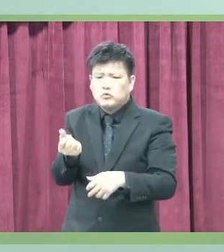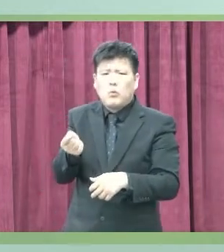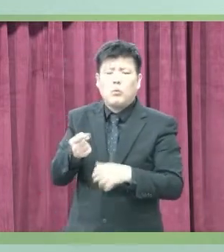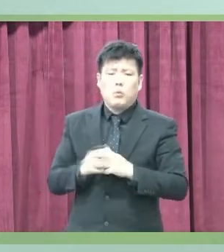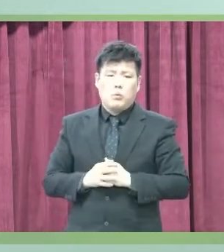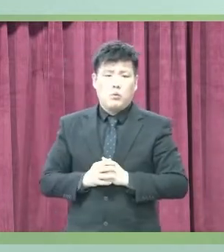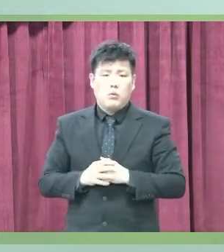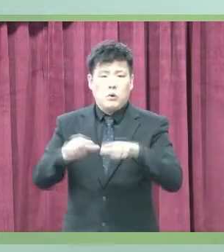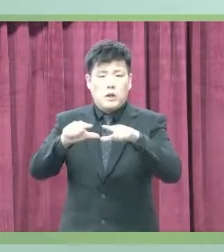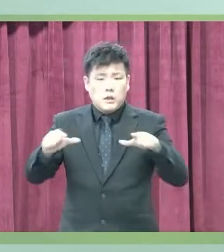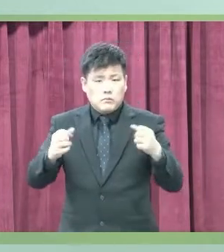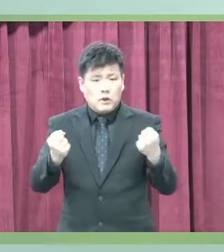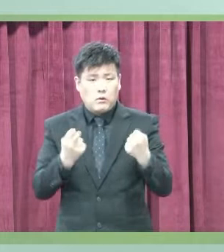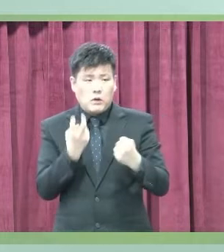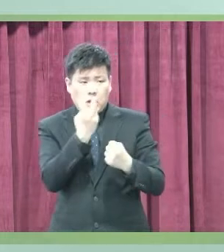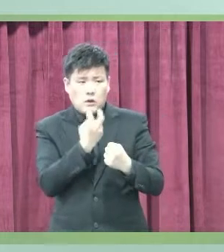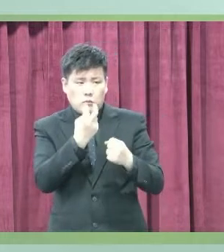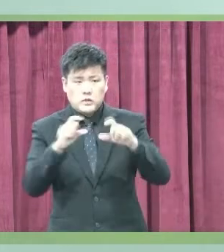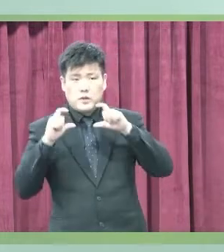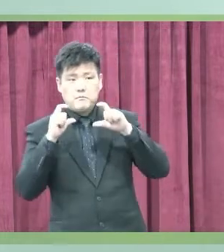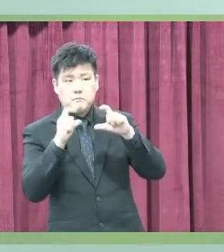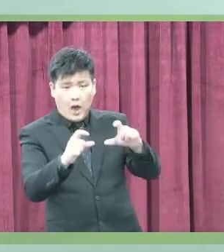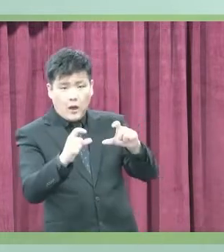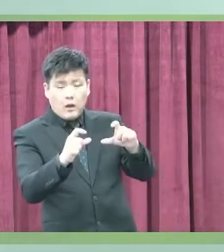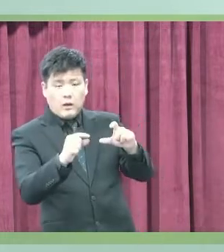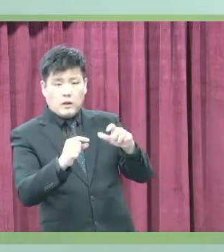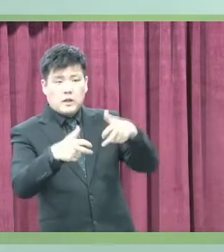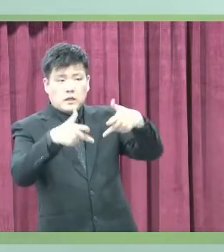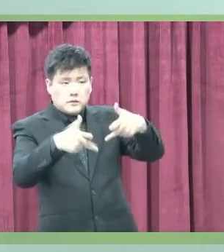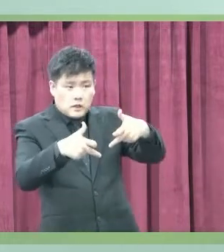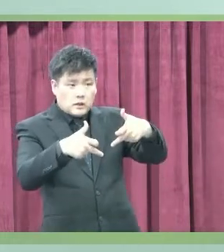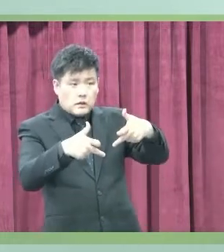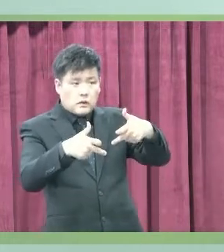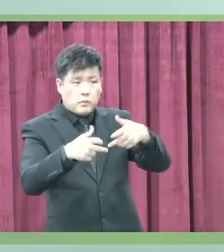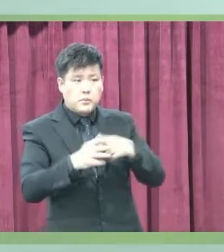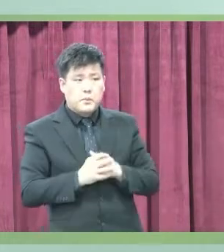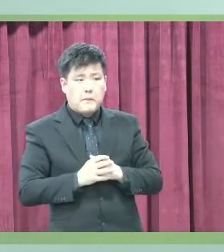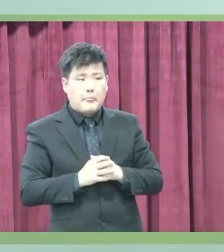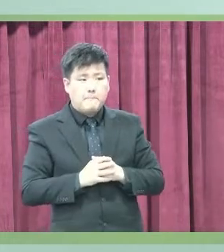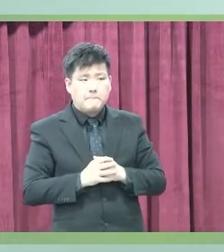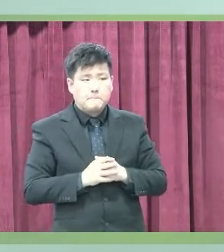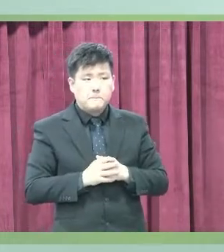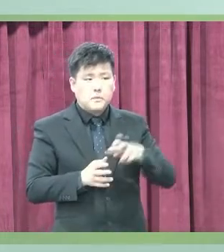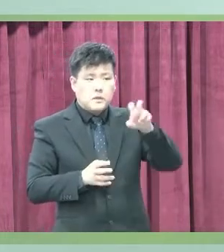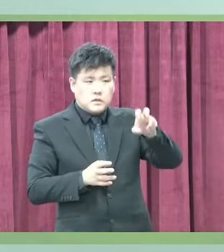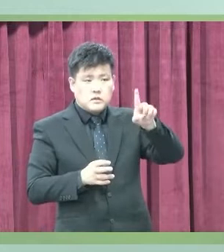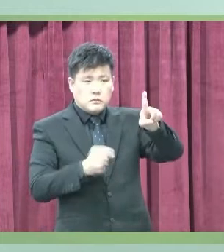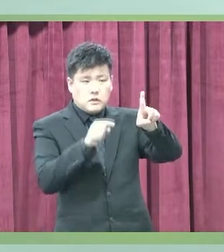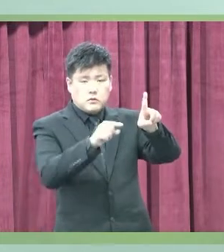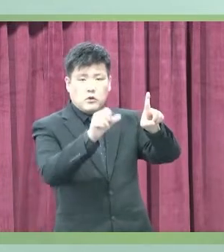일반 건강검진 판정 현황 결과 장애인이 21.5%로 정상 비율이